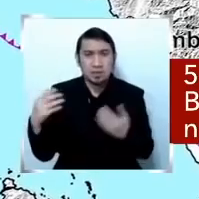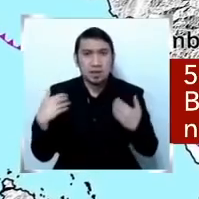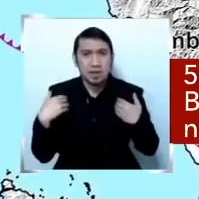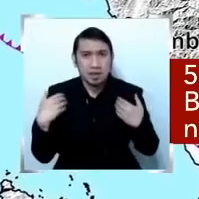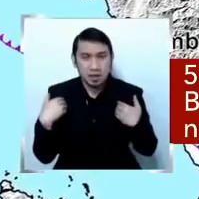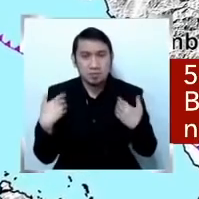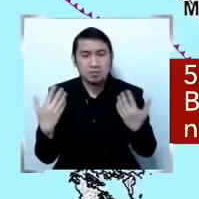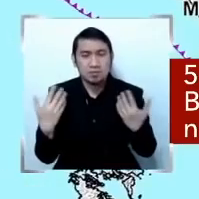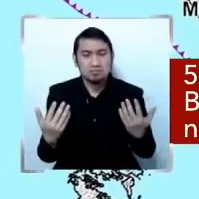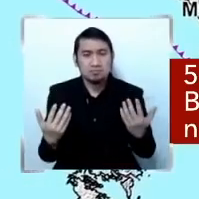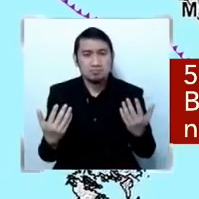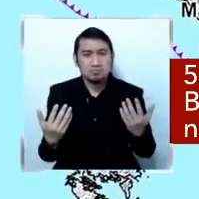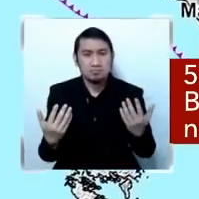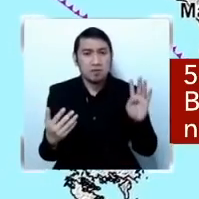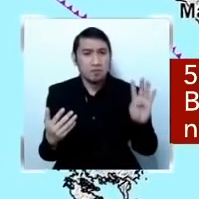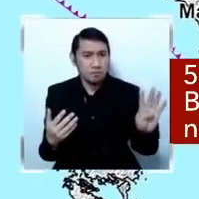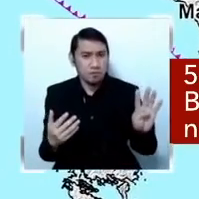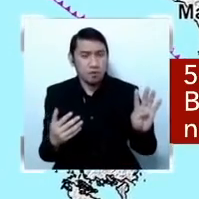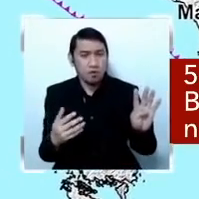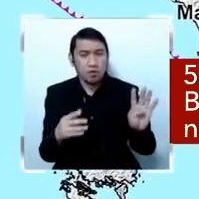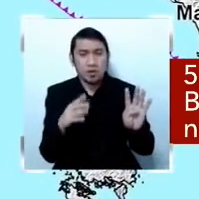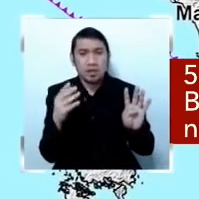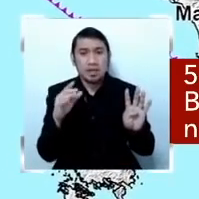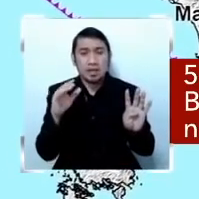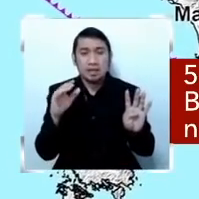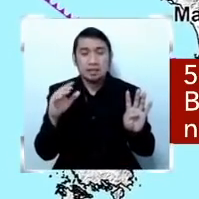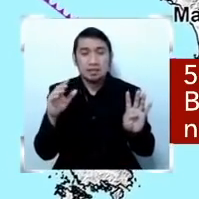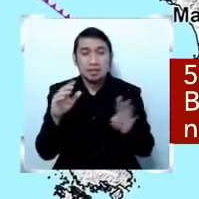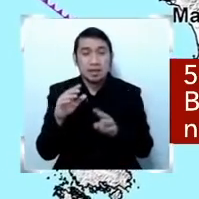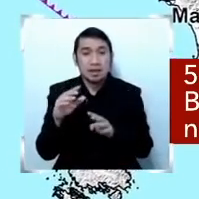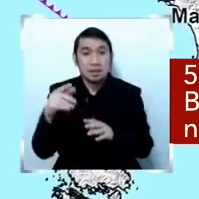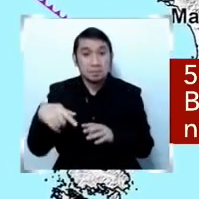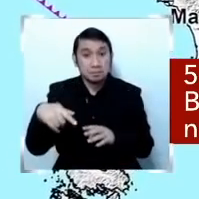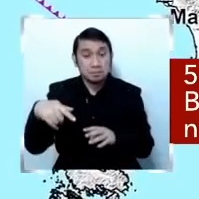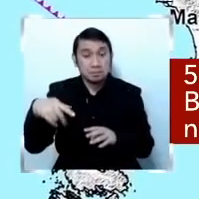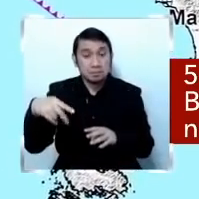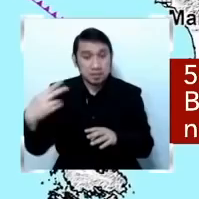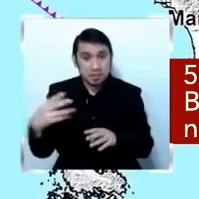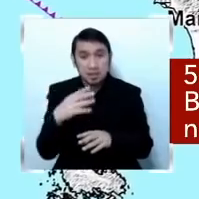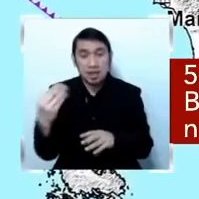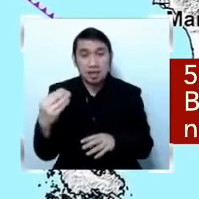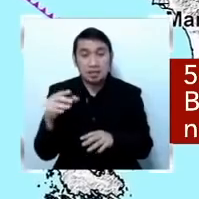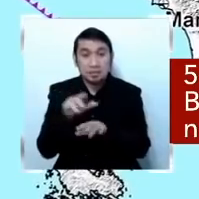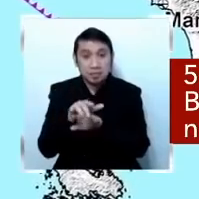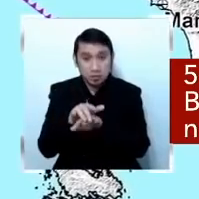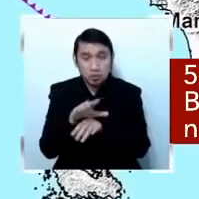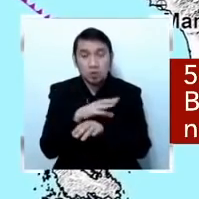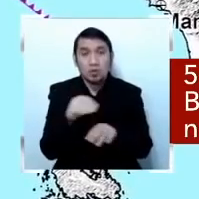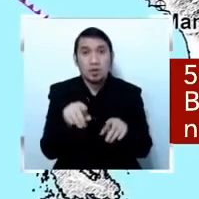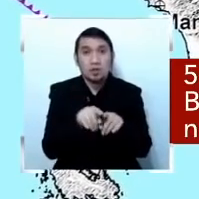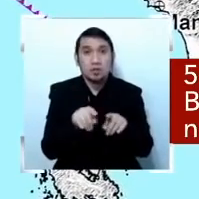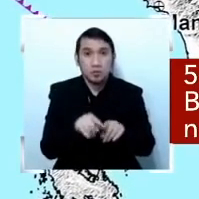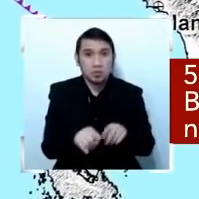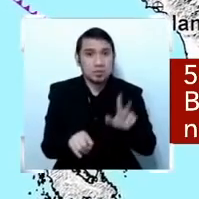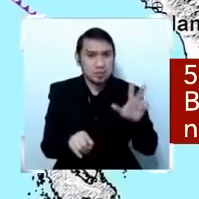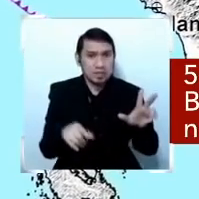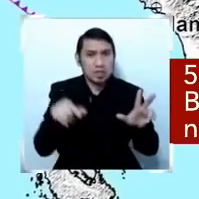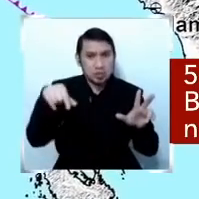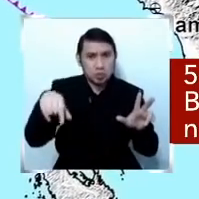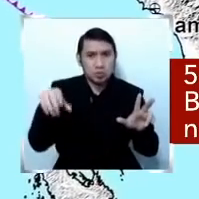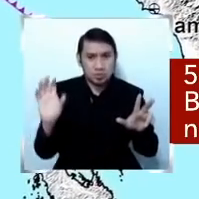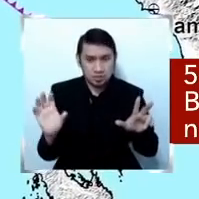sa Puerto Galera, Oriental Mindoro. Intensity 3 naman sa Pasig, Quezon City at Obando sa Bulacan. Ang sa